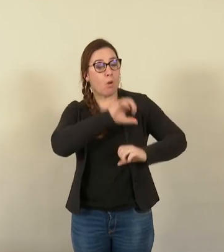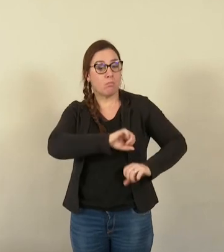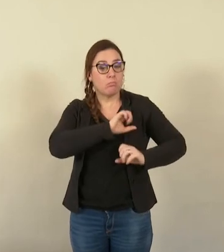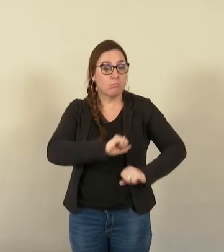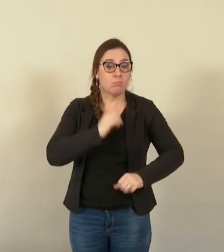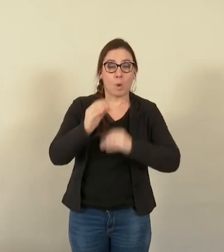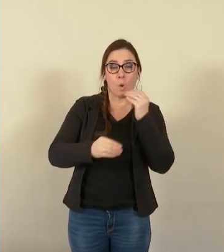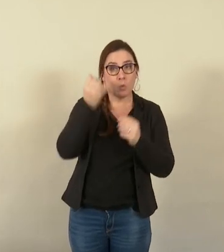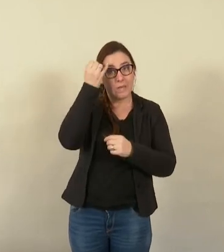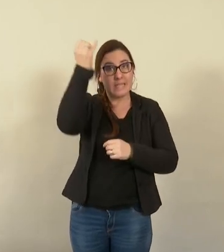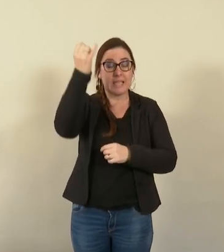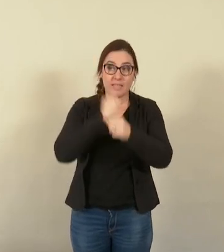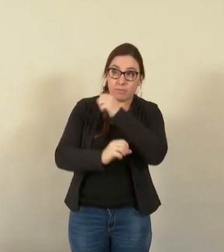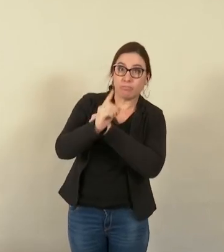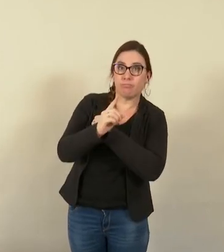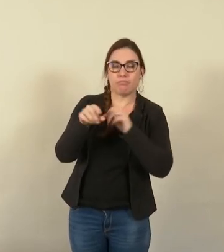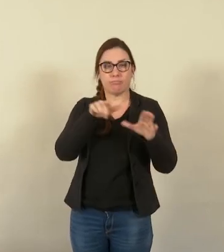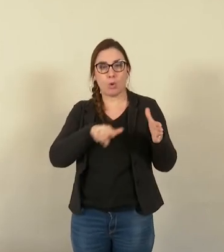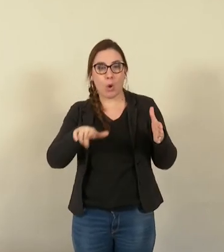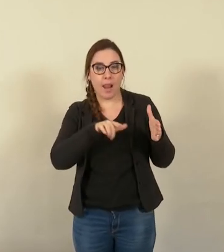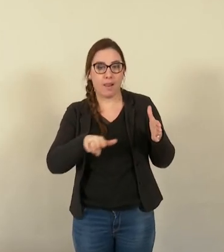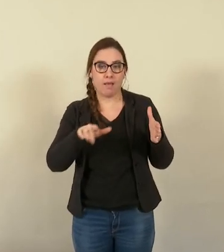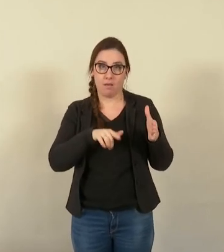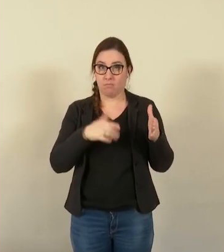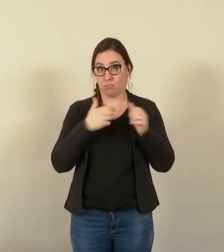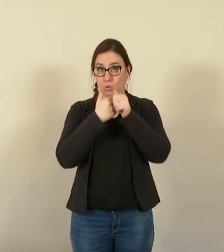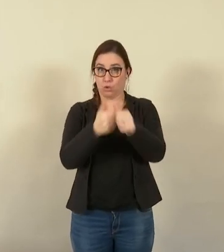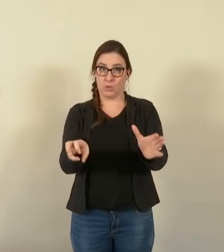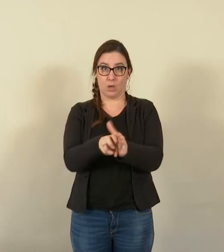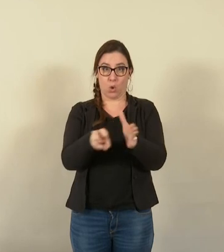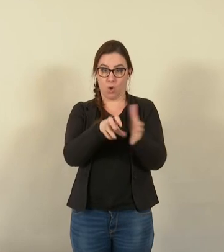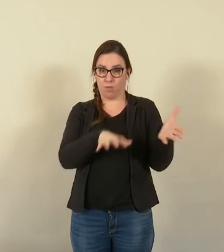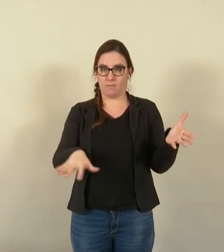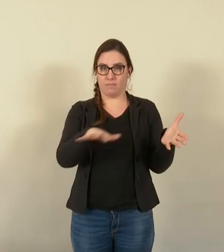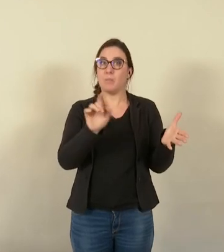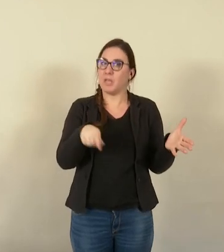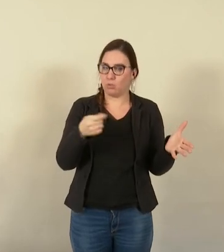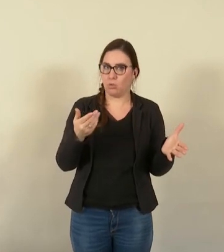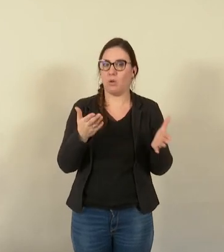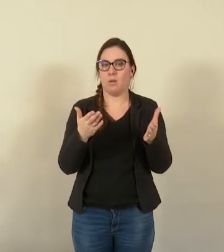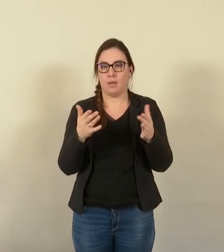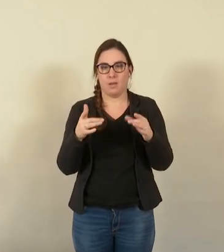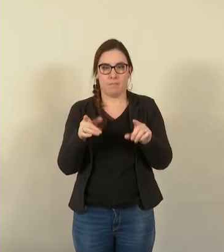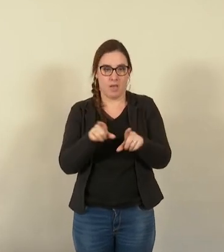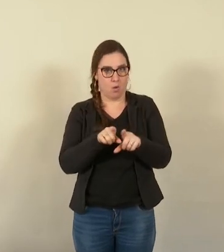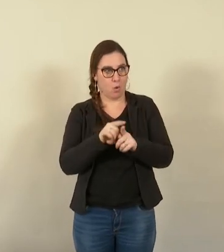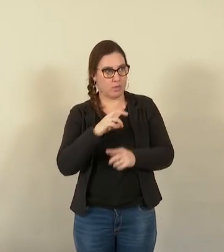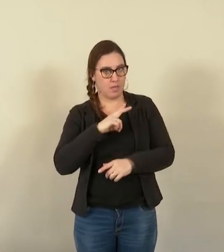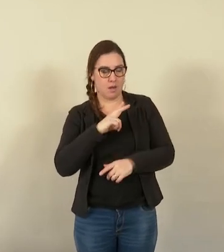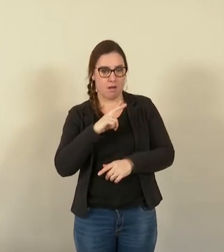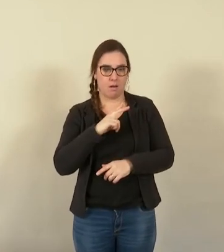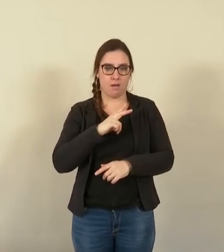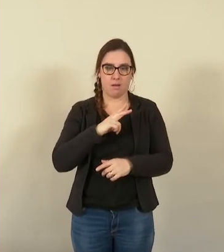à cette initiative locale euh qui est à l'échelle de la ville de Grenoble évidemment mais sur lequel il y a euh une capacité